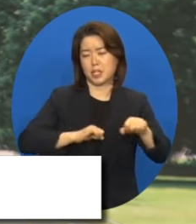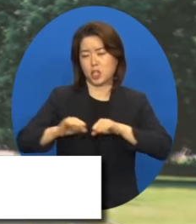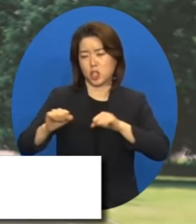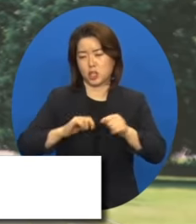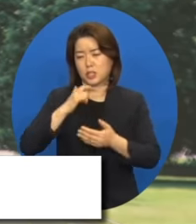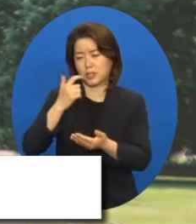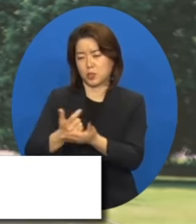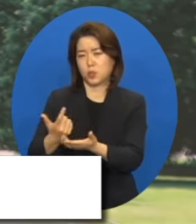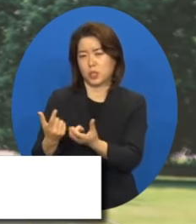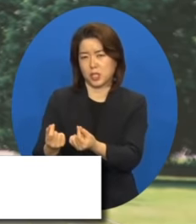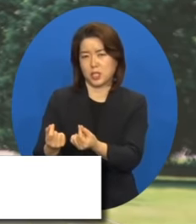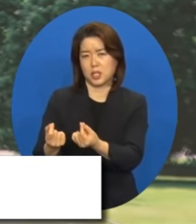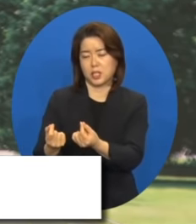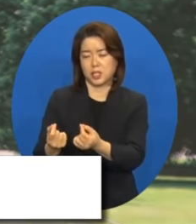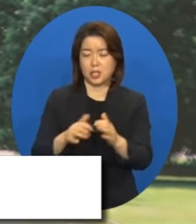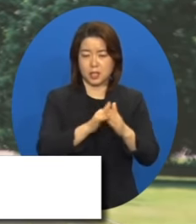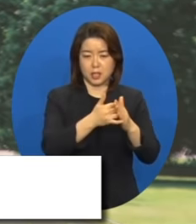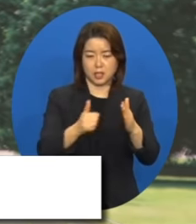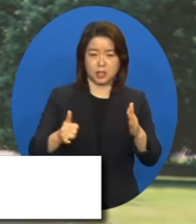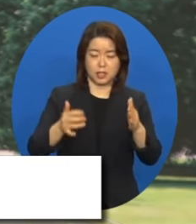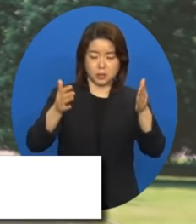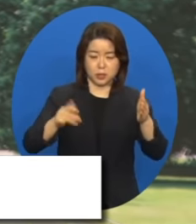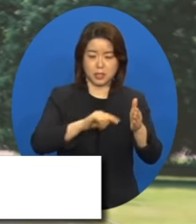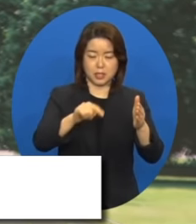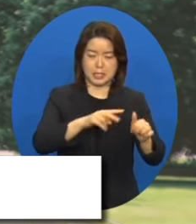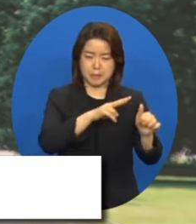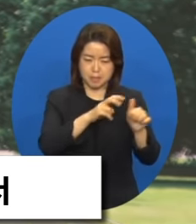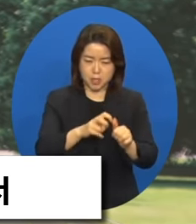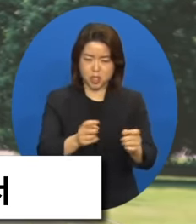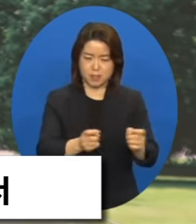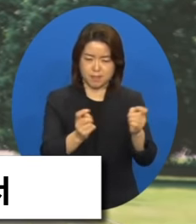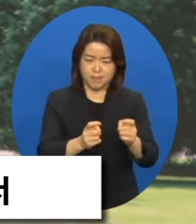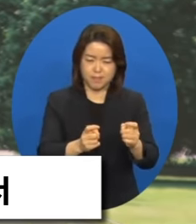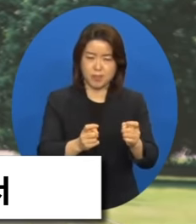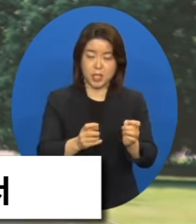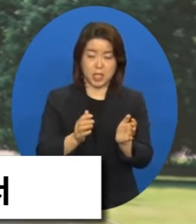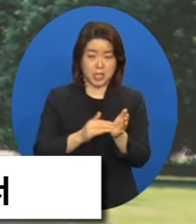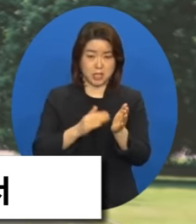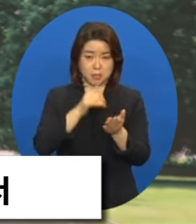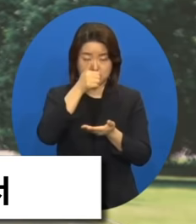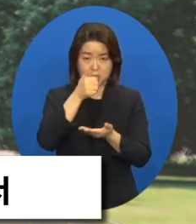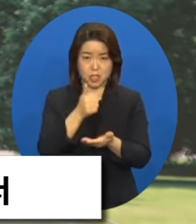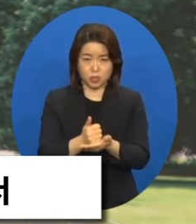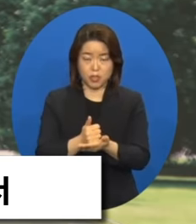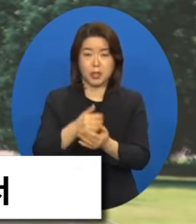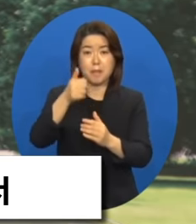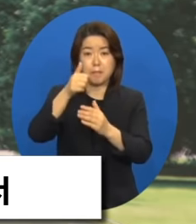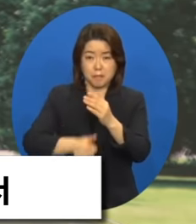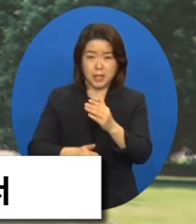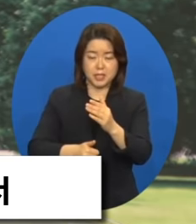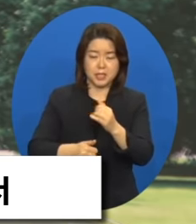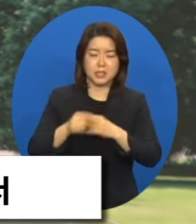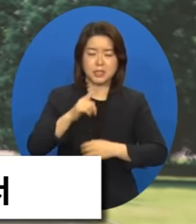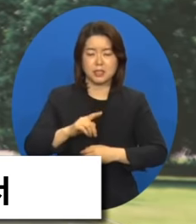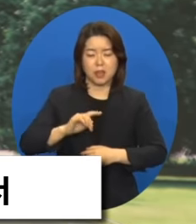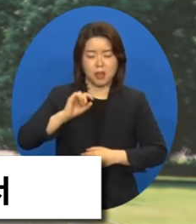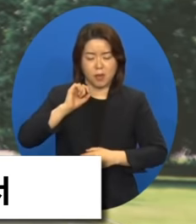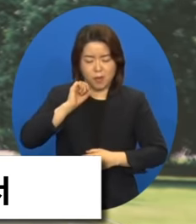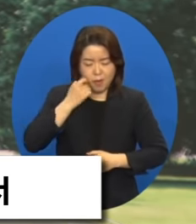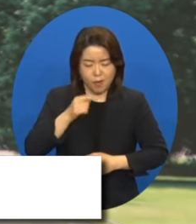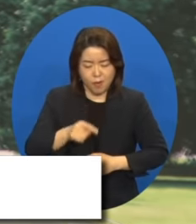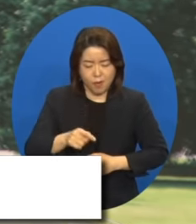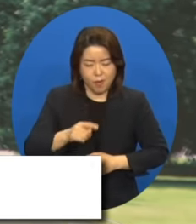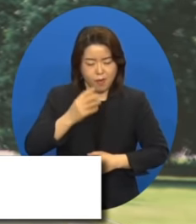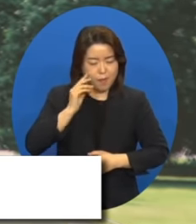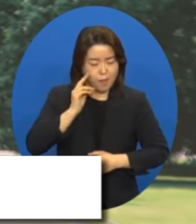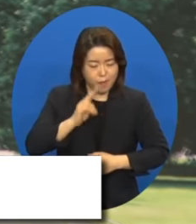속아서 가족들 사이에 서로 미워하고 다투고 은밀한 죄에 빠지는 그 말할 수 없는 비참한